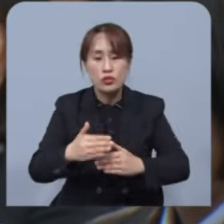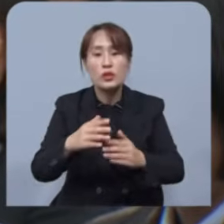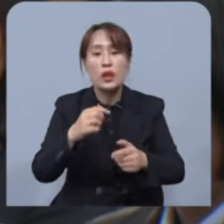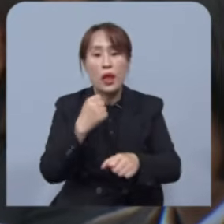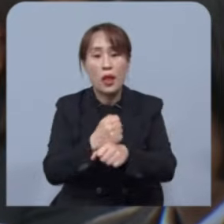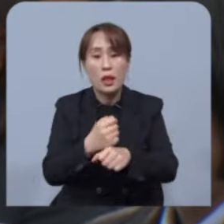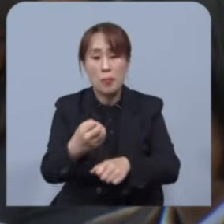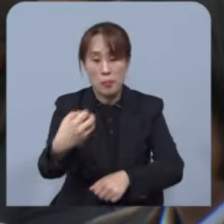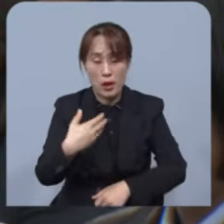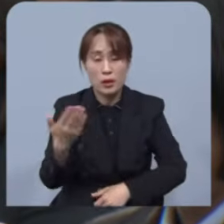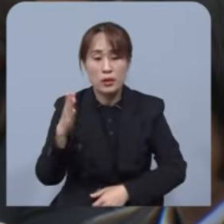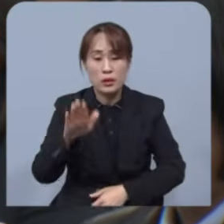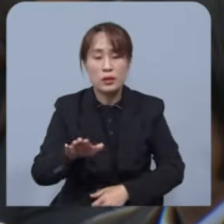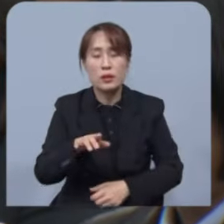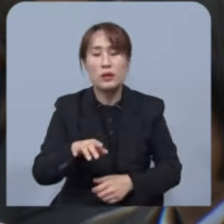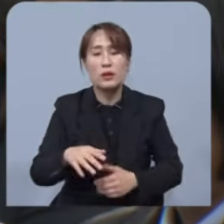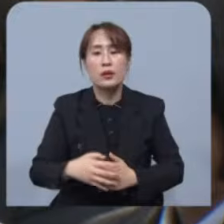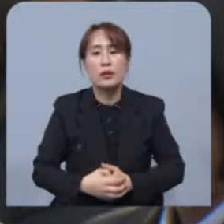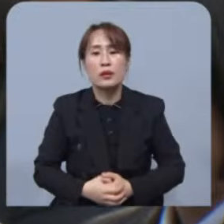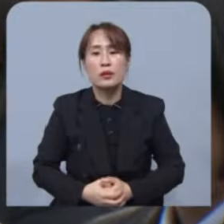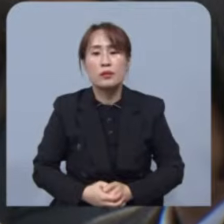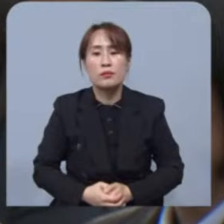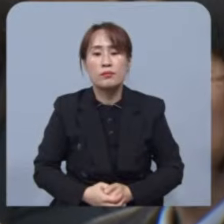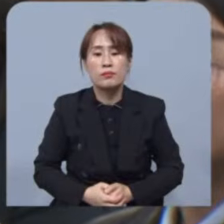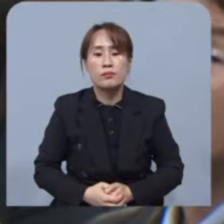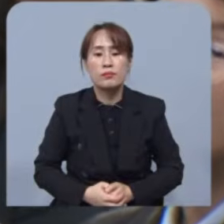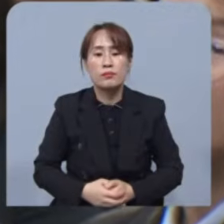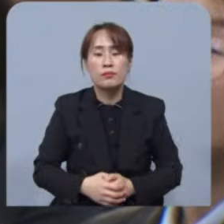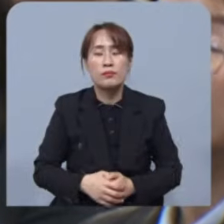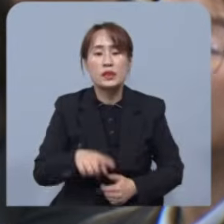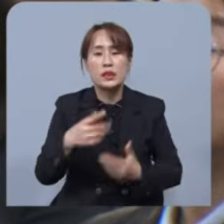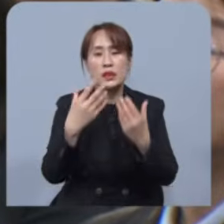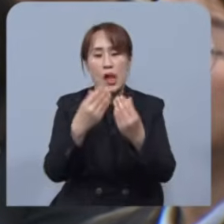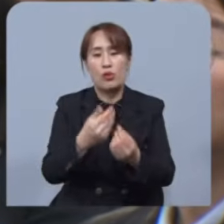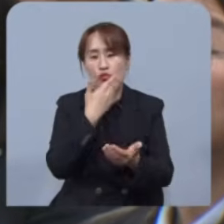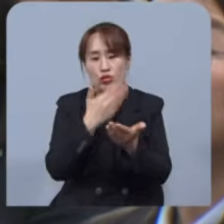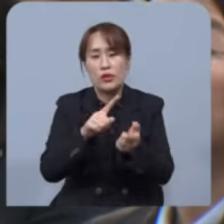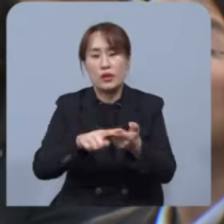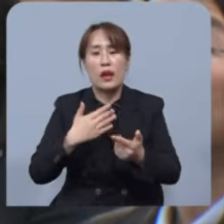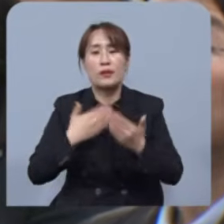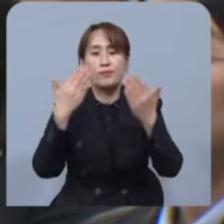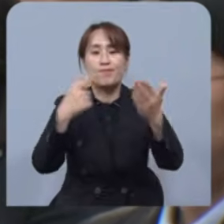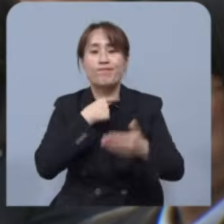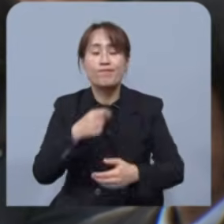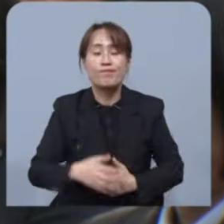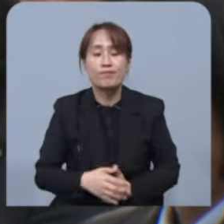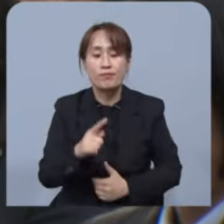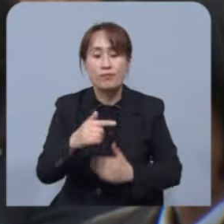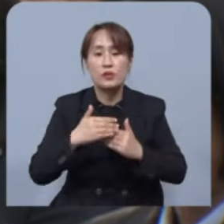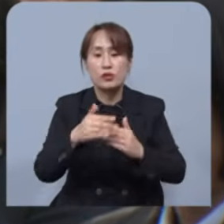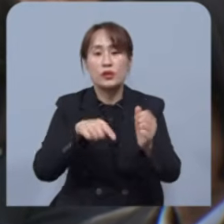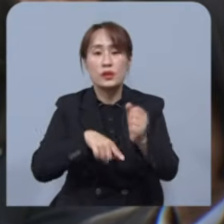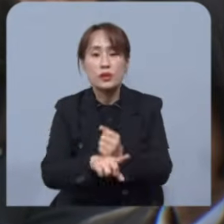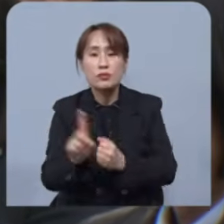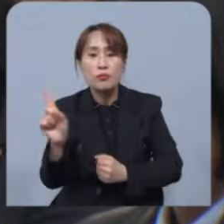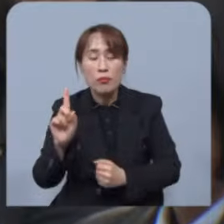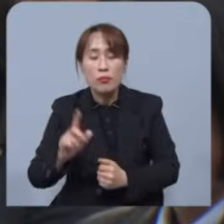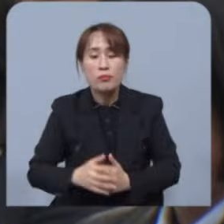하십니다. 근데 이제 그 속에서 좀 있는 걸 우리가 좀 저는 말씀을 좀 드리고 싶습니다. 그것을 추진하는